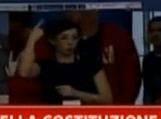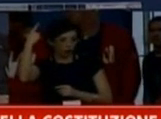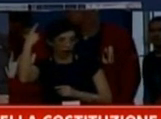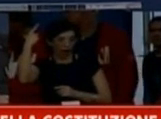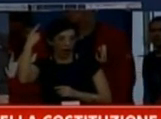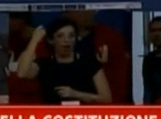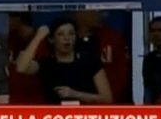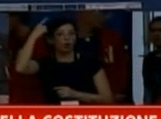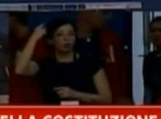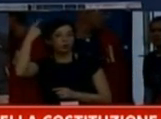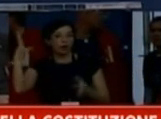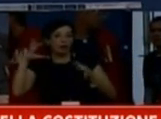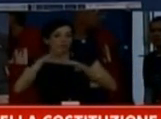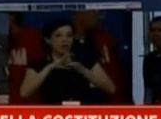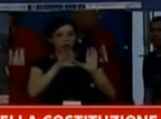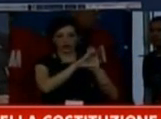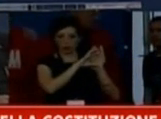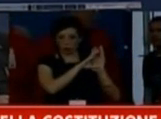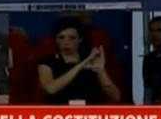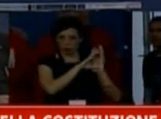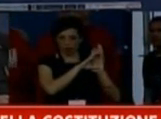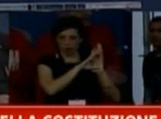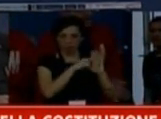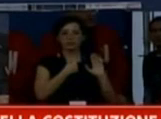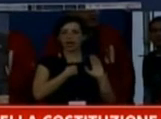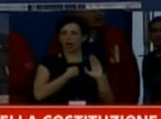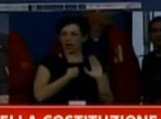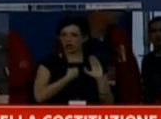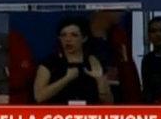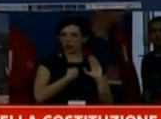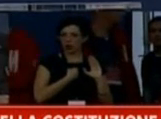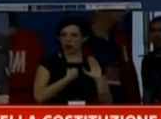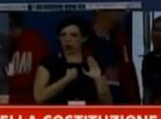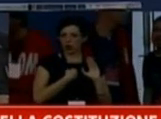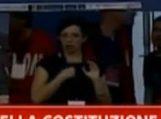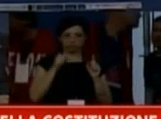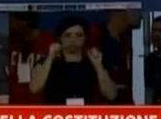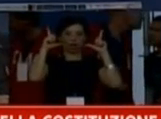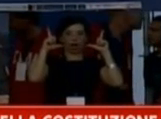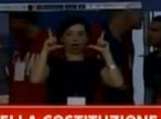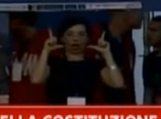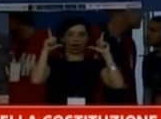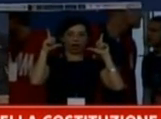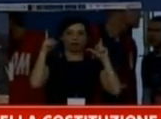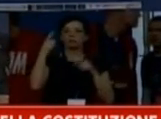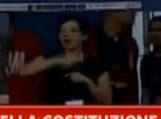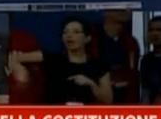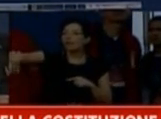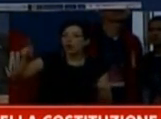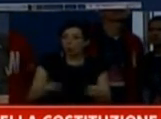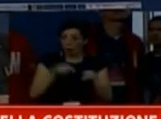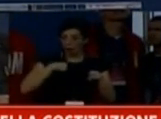La cultura costituzionale. Io sono rimasto colpito, e non so se anche voi avete avuto la stessa